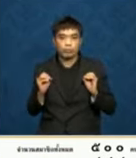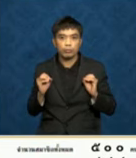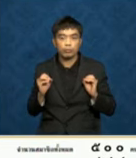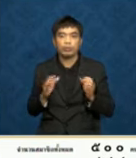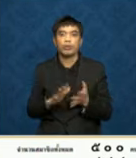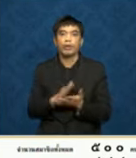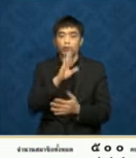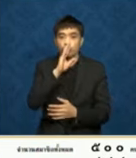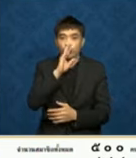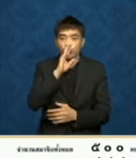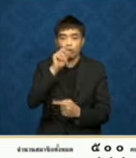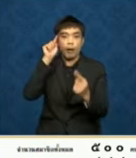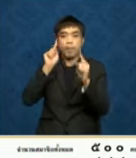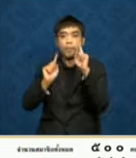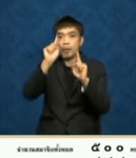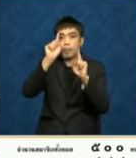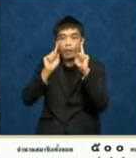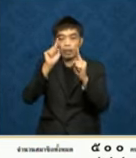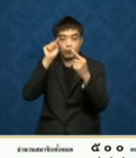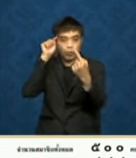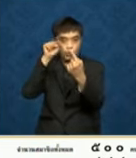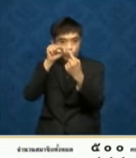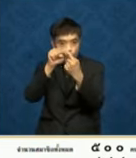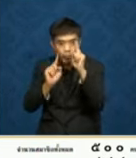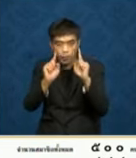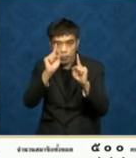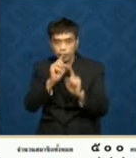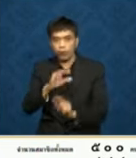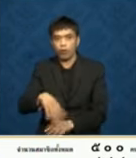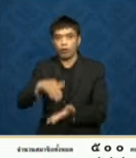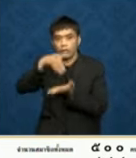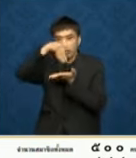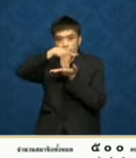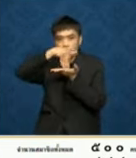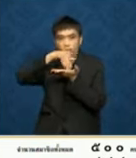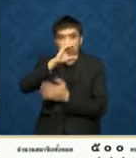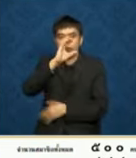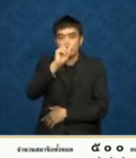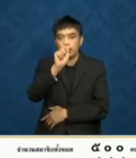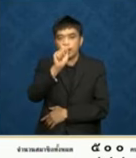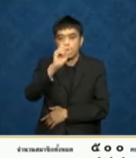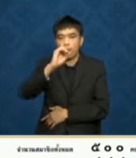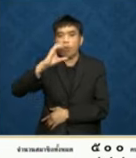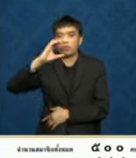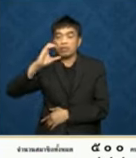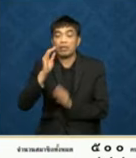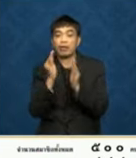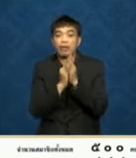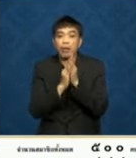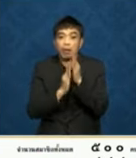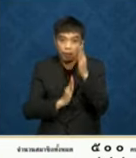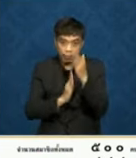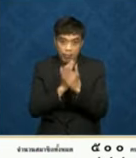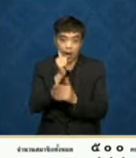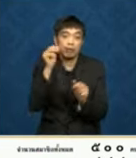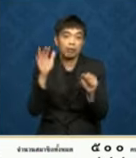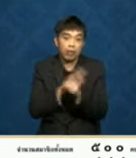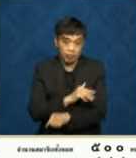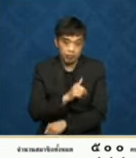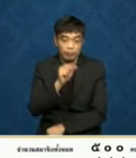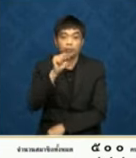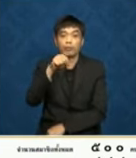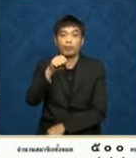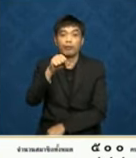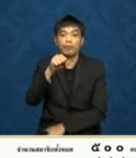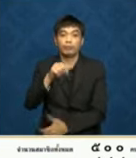ด ถาตั้งตัวชีวัแบบนี้การใช้งพของศูย์ AOC ก็ยได้คัแนะเต็ผ่านชะลยเหมือนเดิมครับข้อเสนอครงการนี้